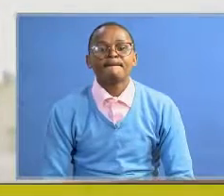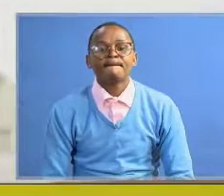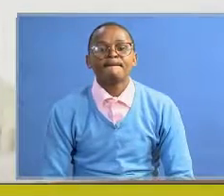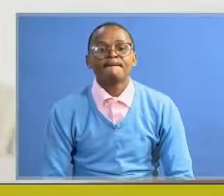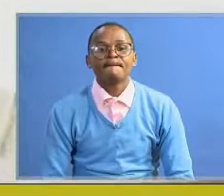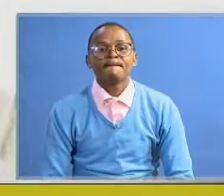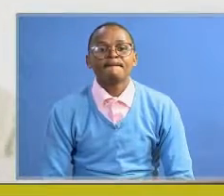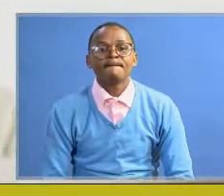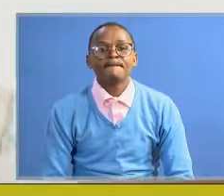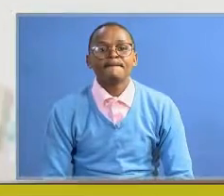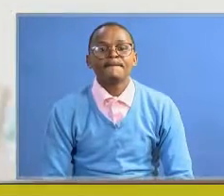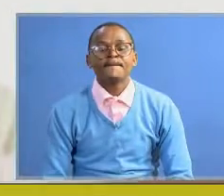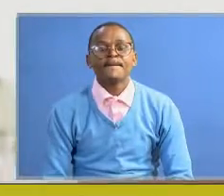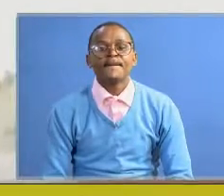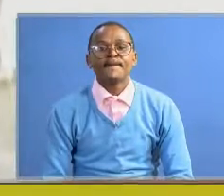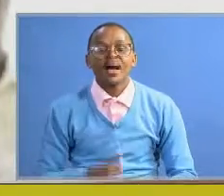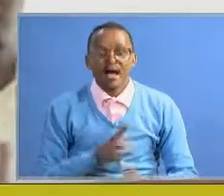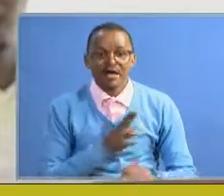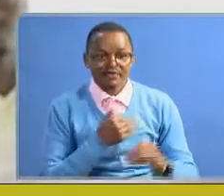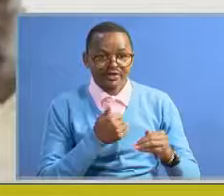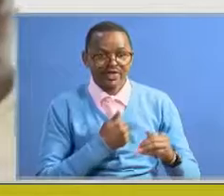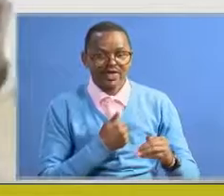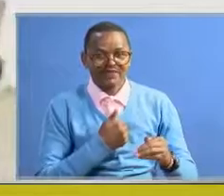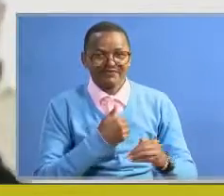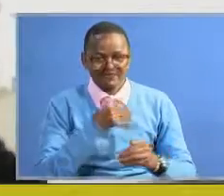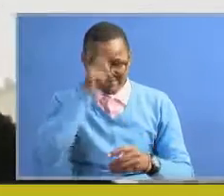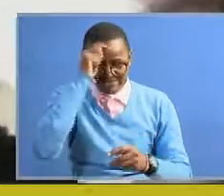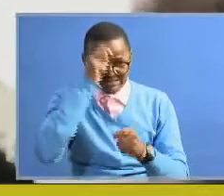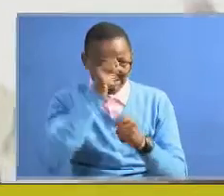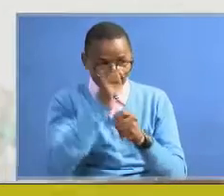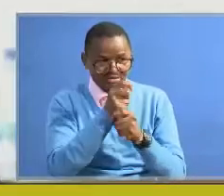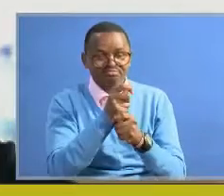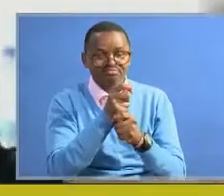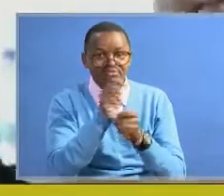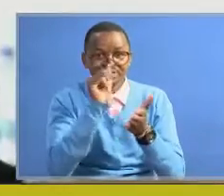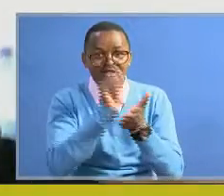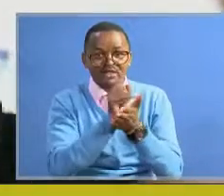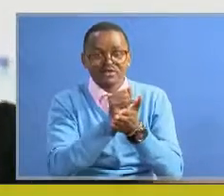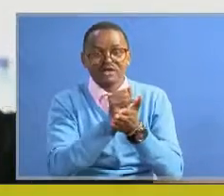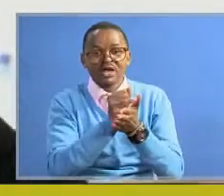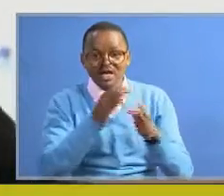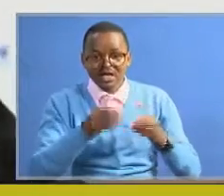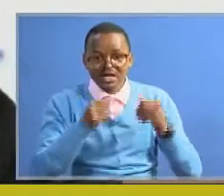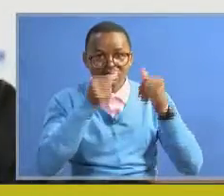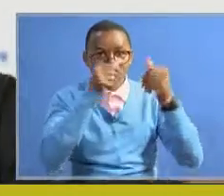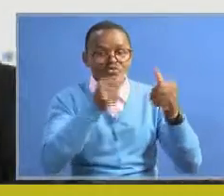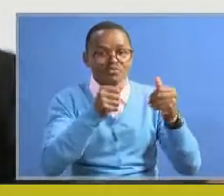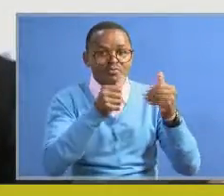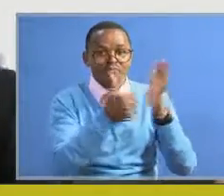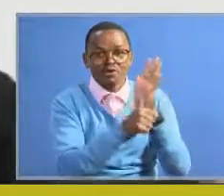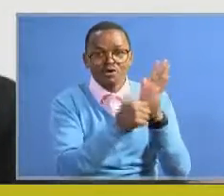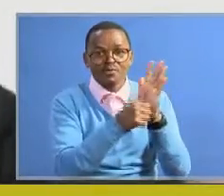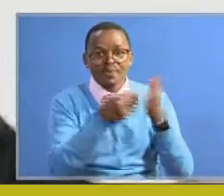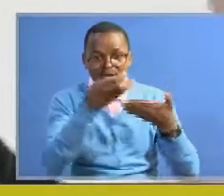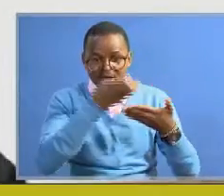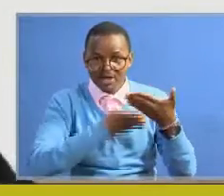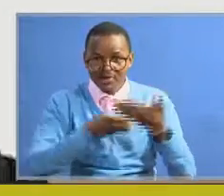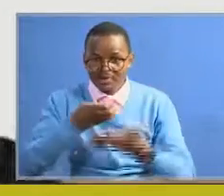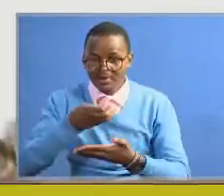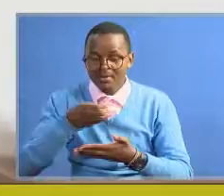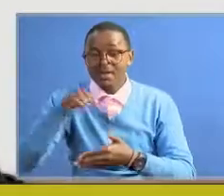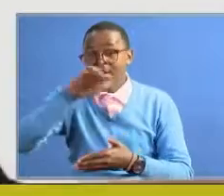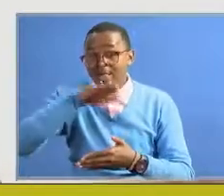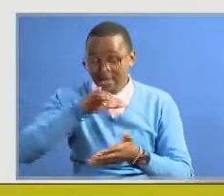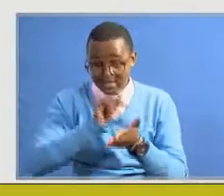Na pamoja sote kasisi tuko na imani kwamba itakwamua mambo ya uchumi wa tourism hapa kwetu